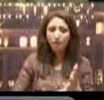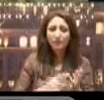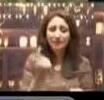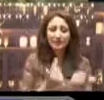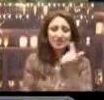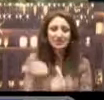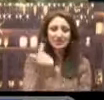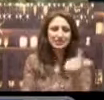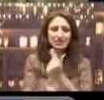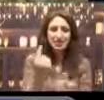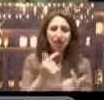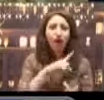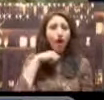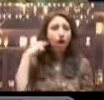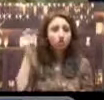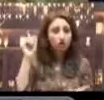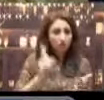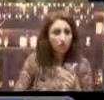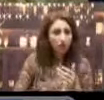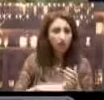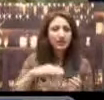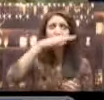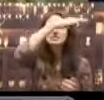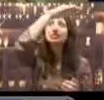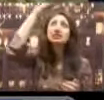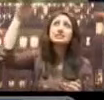الزرع والحقول دي خضرة فعلا، هل السماء زرقاء،